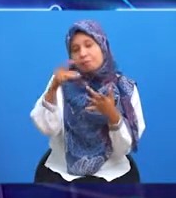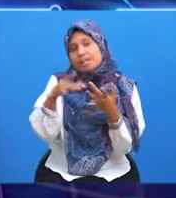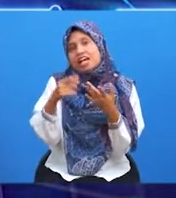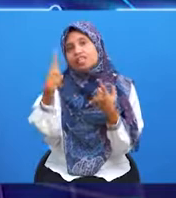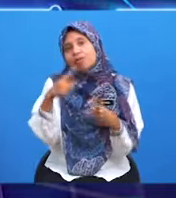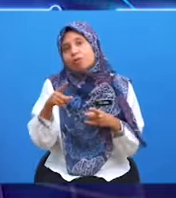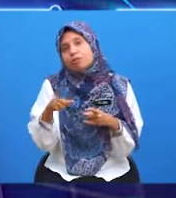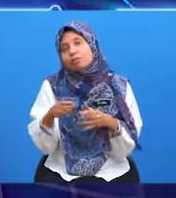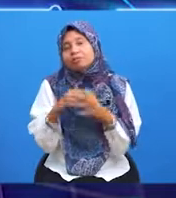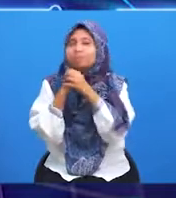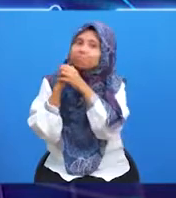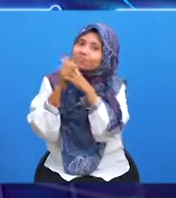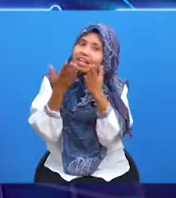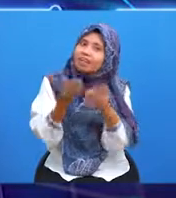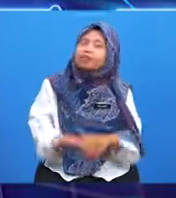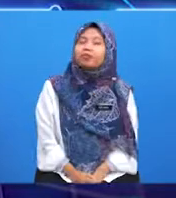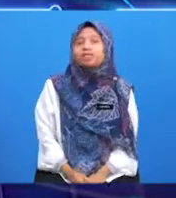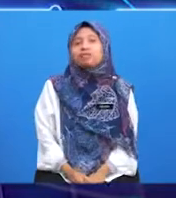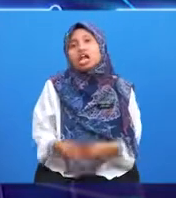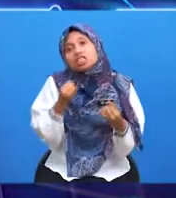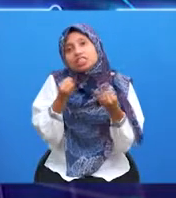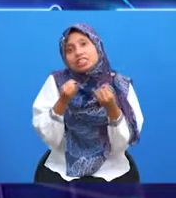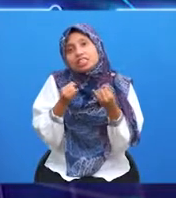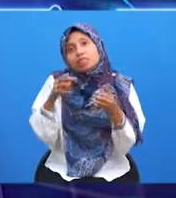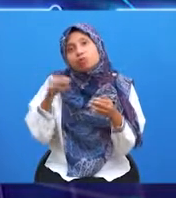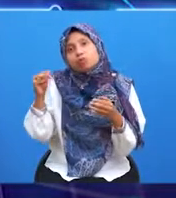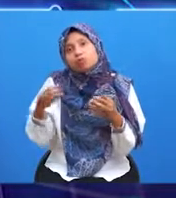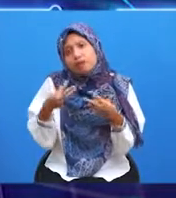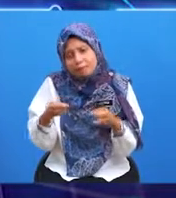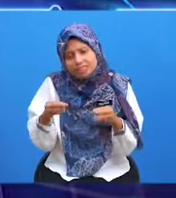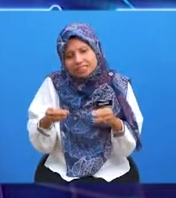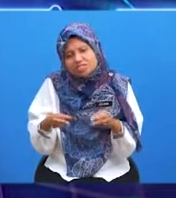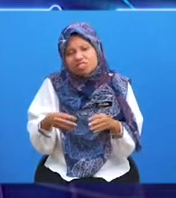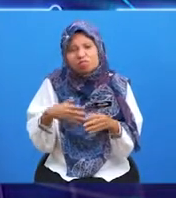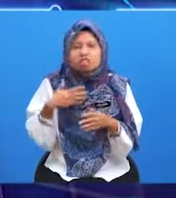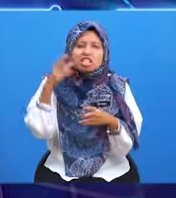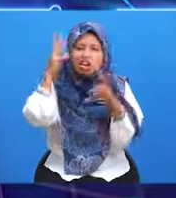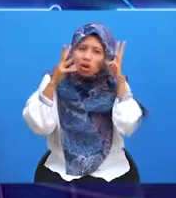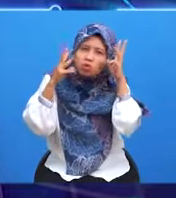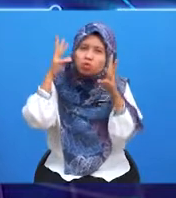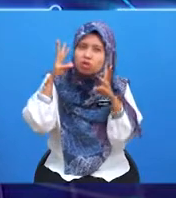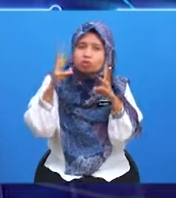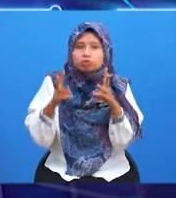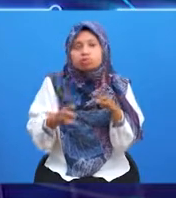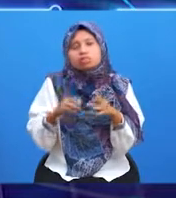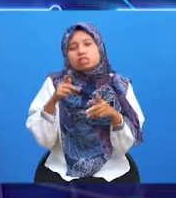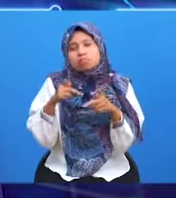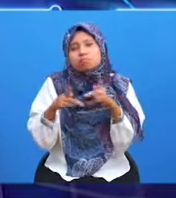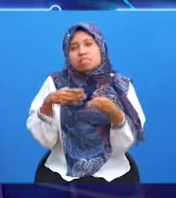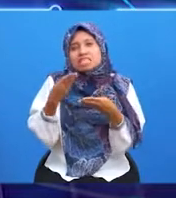jawapan, tahniah diucapkan. Jika murid-murid masih ragu-ragu dalam memberikan